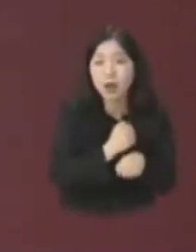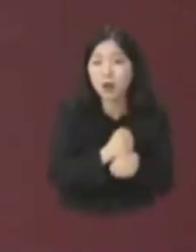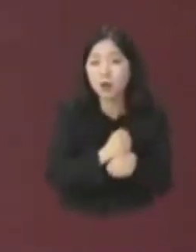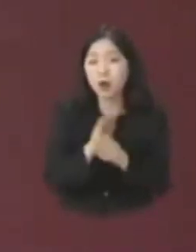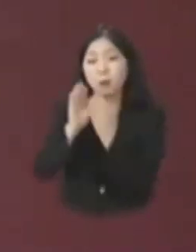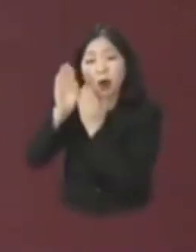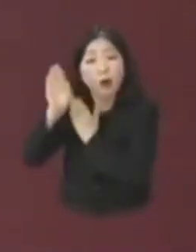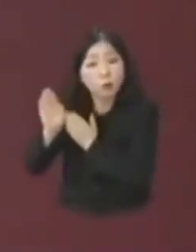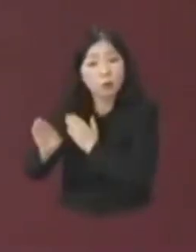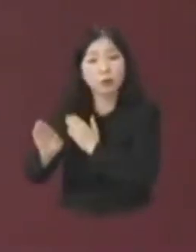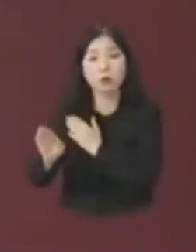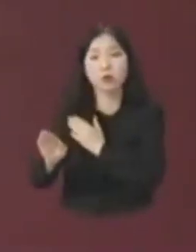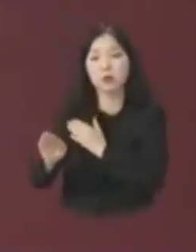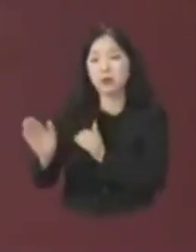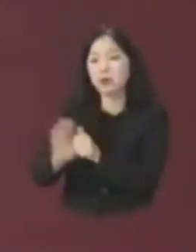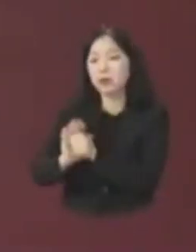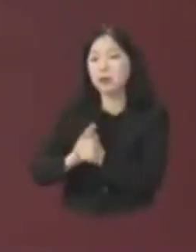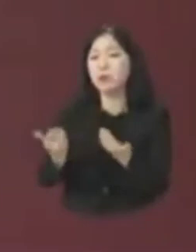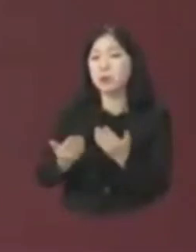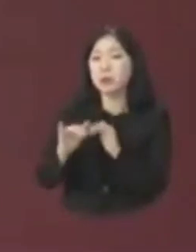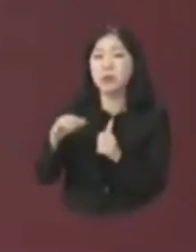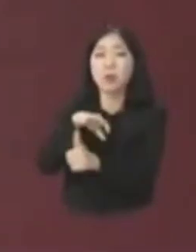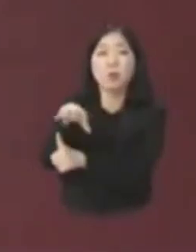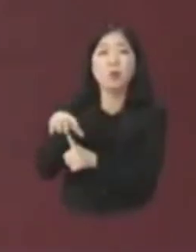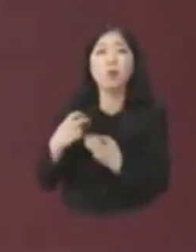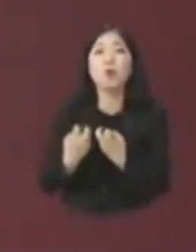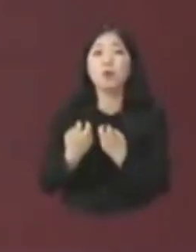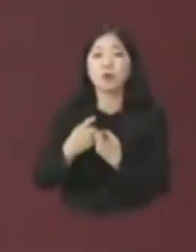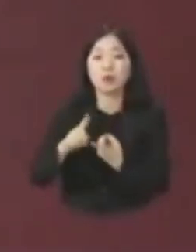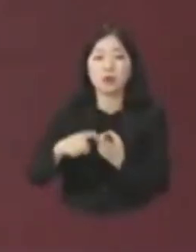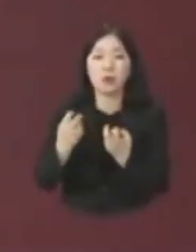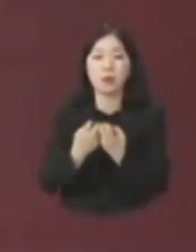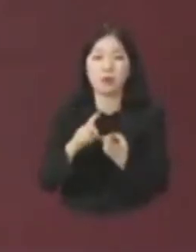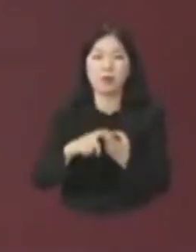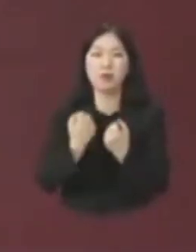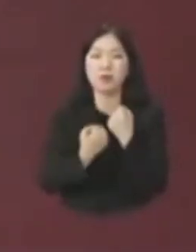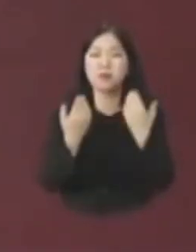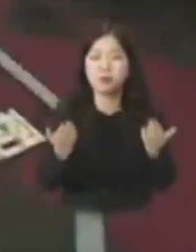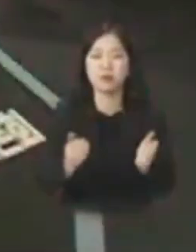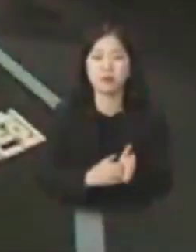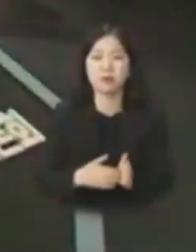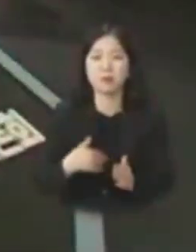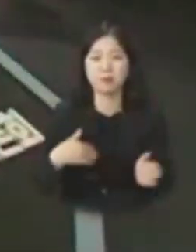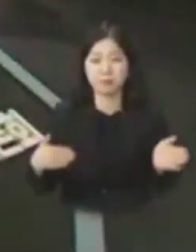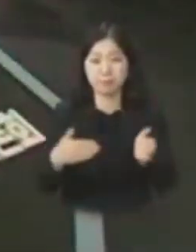그럼 어떻게 해야 이 서비스 종사자들을 보호할 수 있는지 그 방안을 말씀드렸던 겁니다. 네, 마치겠습니다. 네.